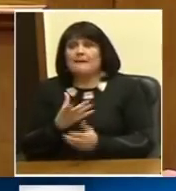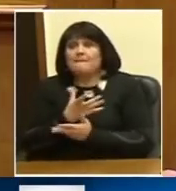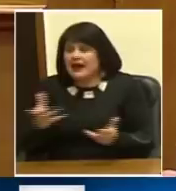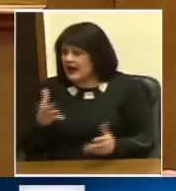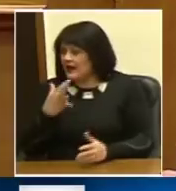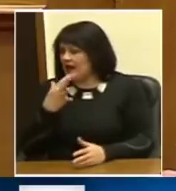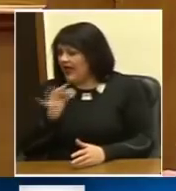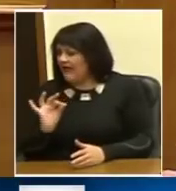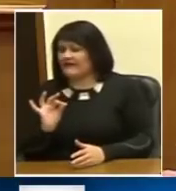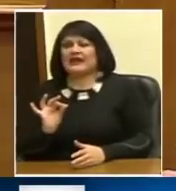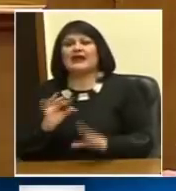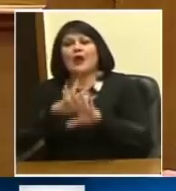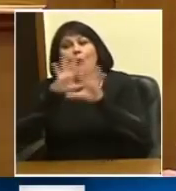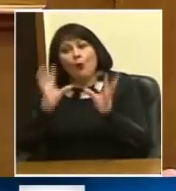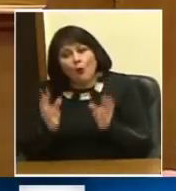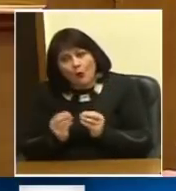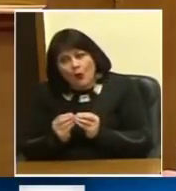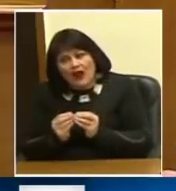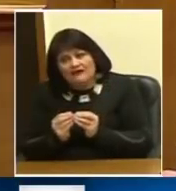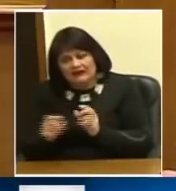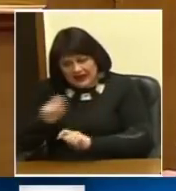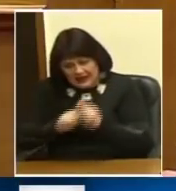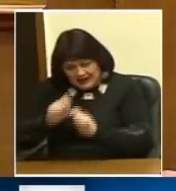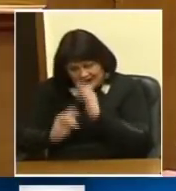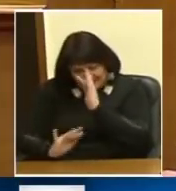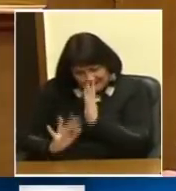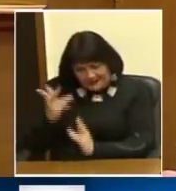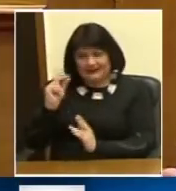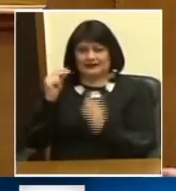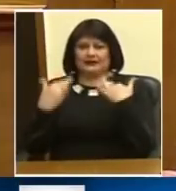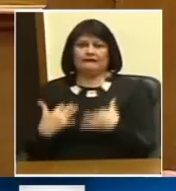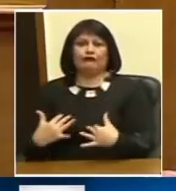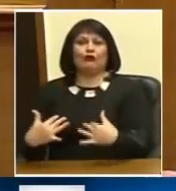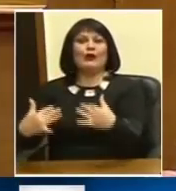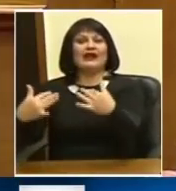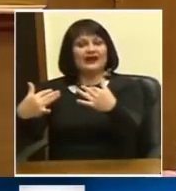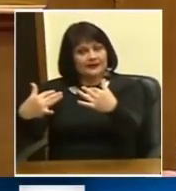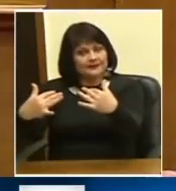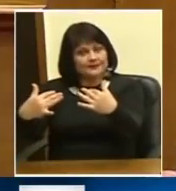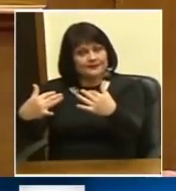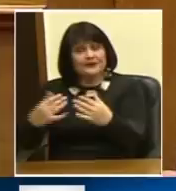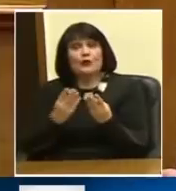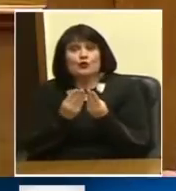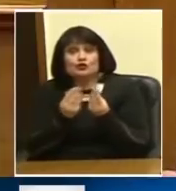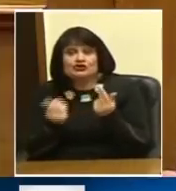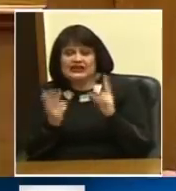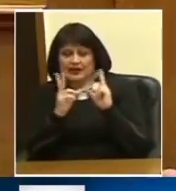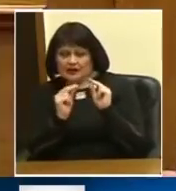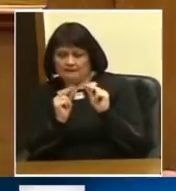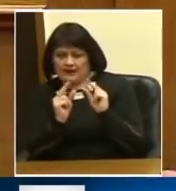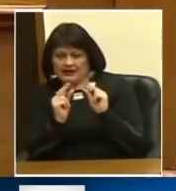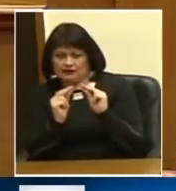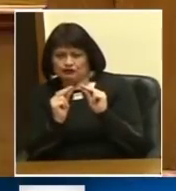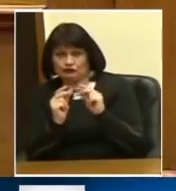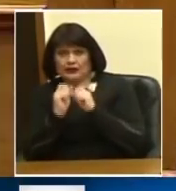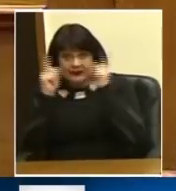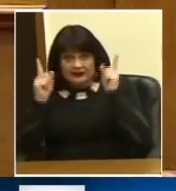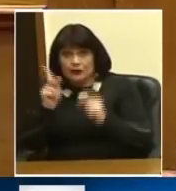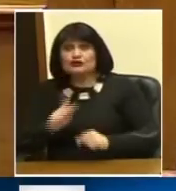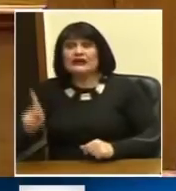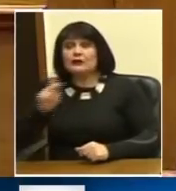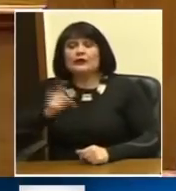μέσα από όλα αυτά να αναβαθμίσουμε το κοινοβούλιο, να μιλήσουμε επί της ουσίας για να καταλάβει επιτέλους η